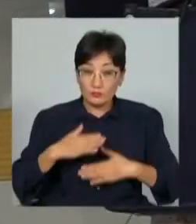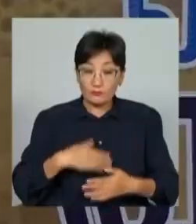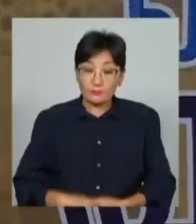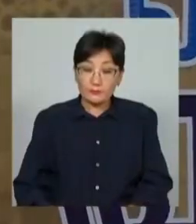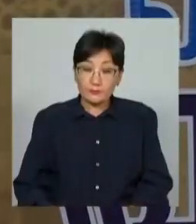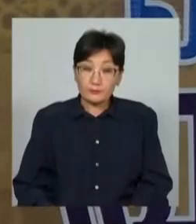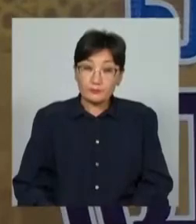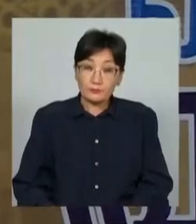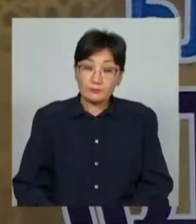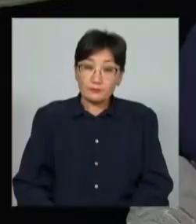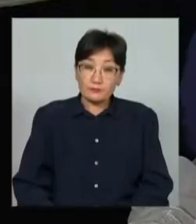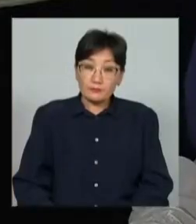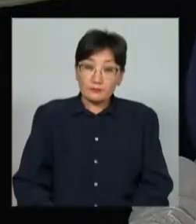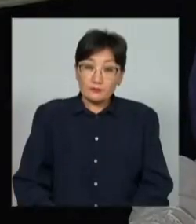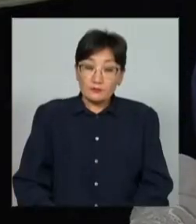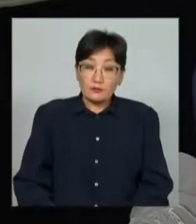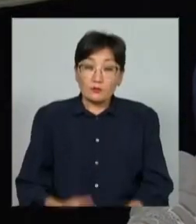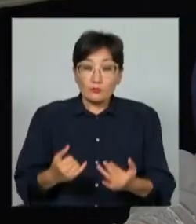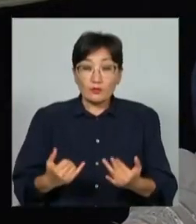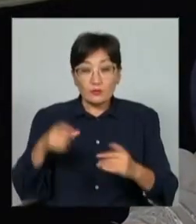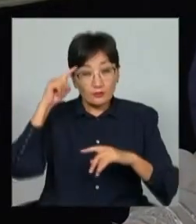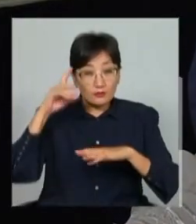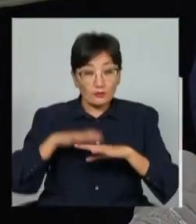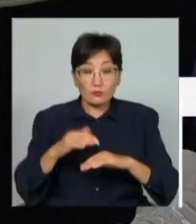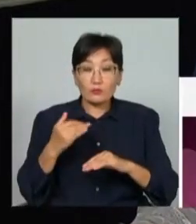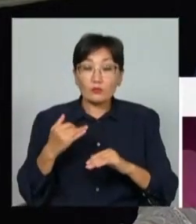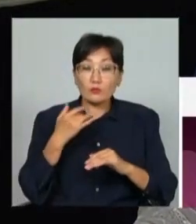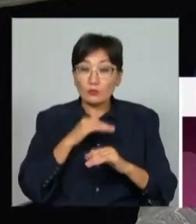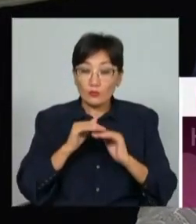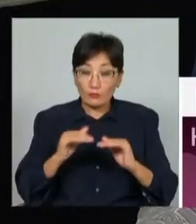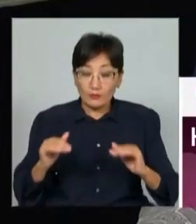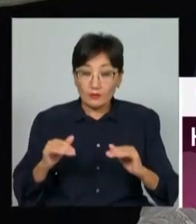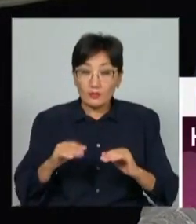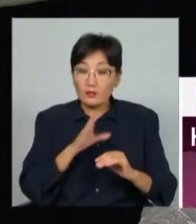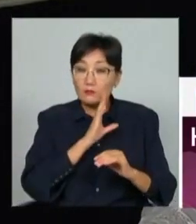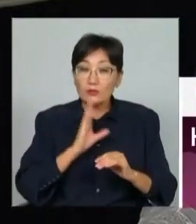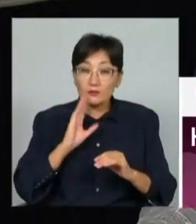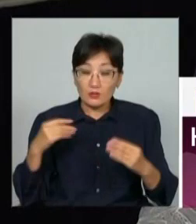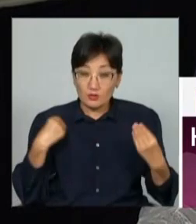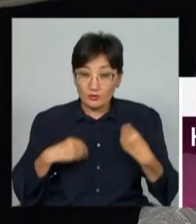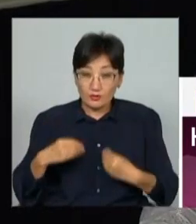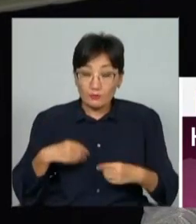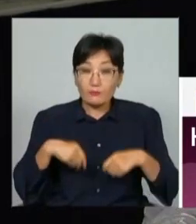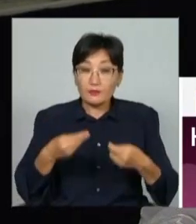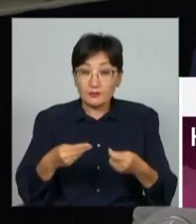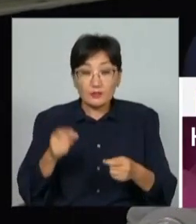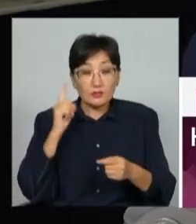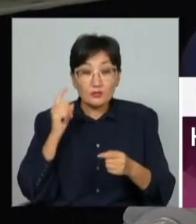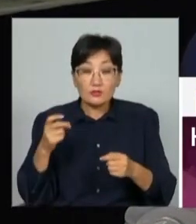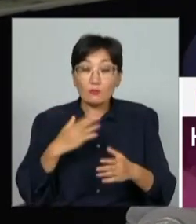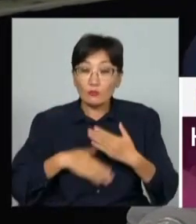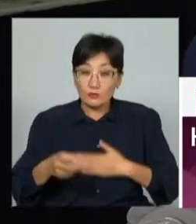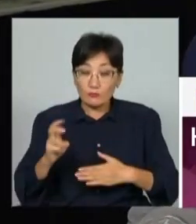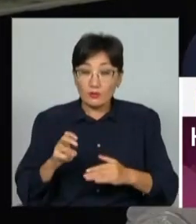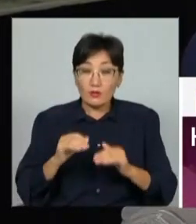жатыр. Бүгін акиматтан көп балалы аналарға киім береді дегенге естіп қуанып келіп отырмыз. Мектепте